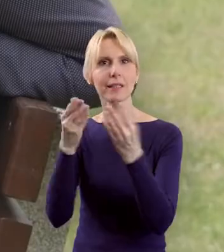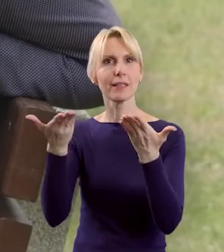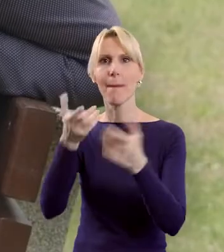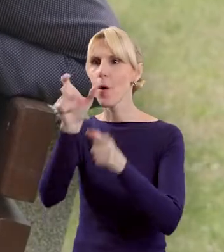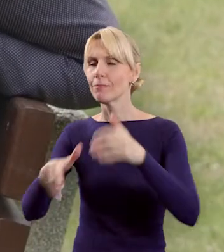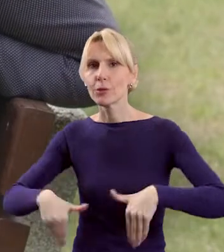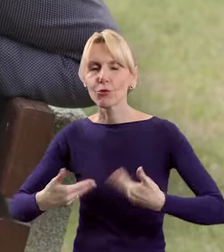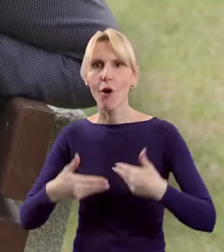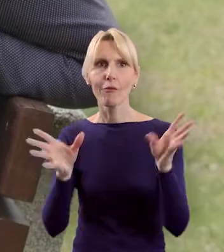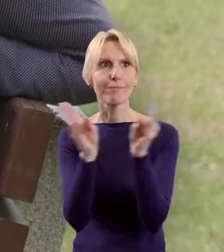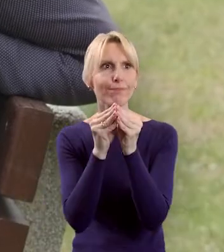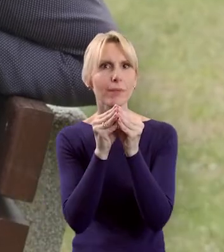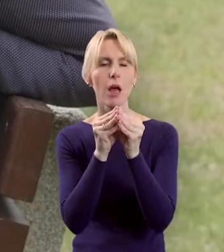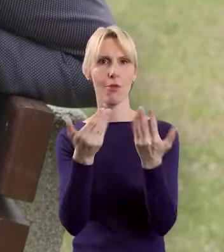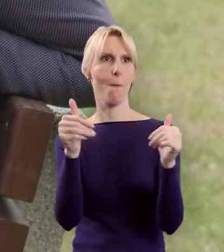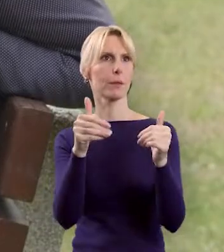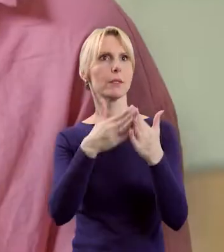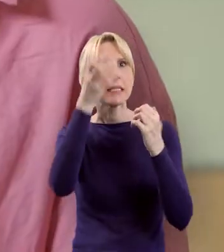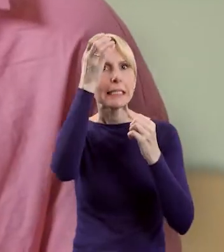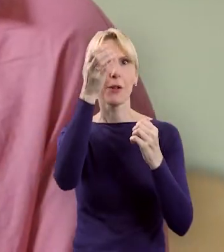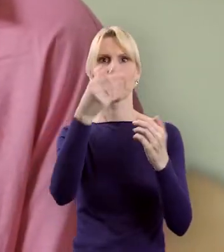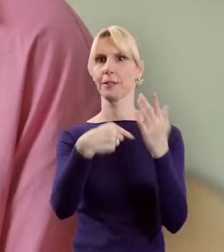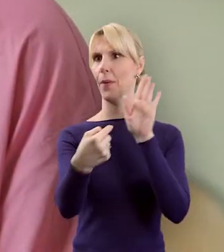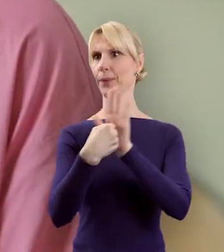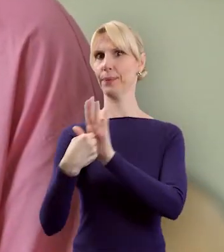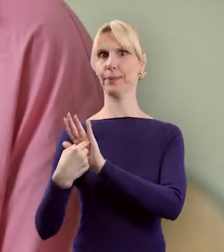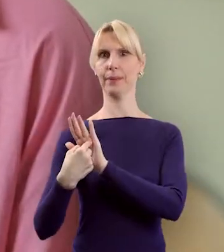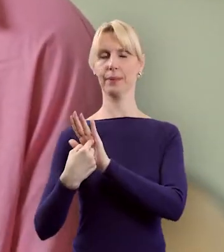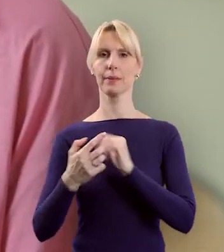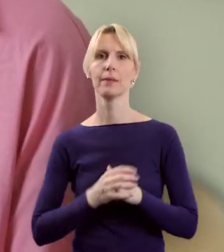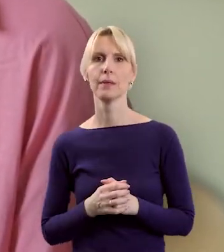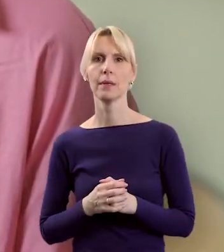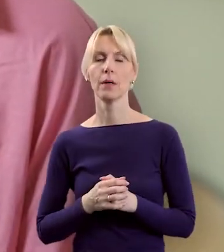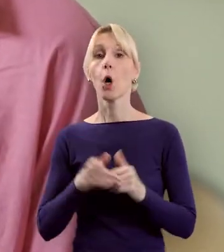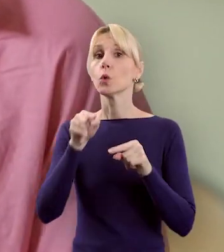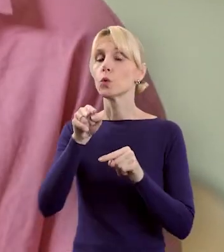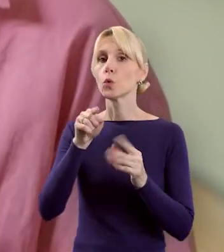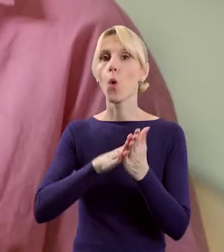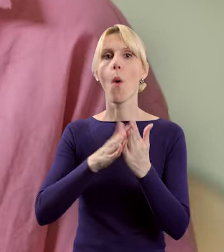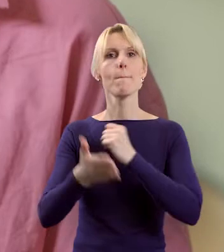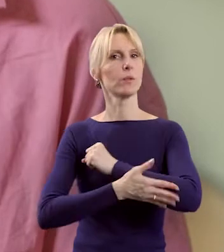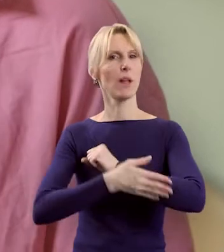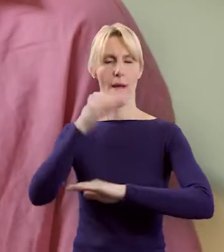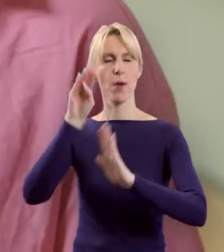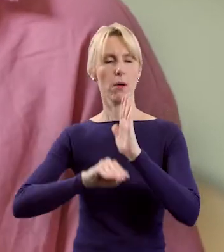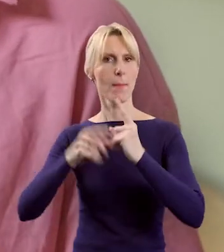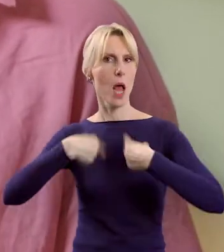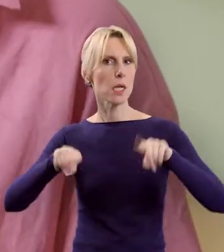rówieśnikami, on miał szansę pokazać swój talent. Każdy nauczyciel jest zobowiązany realizować podstawę programową. To jest